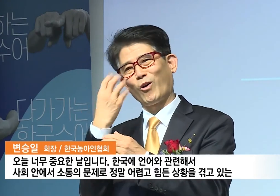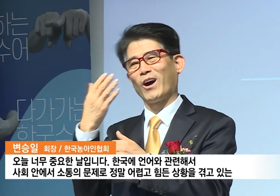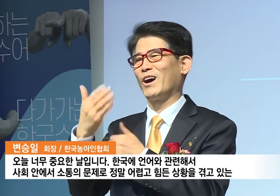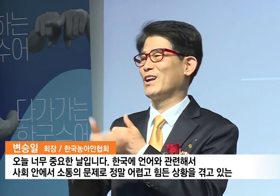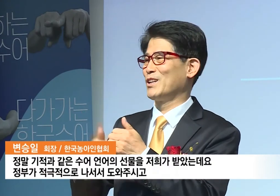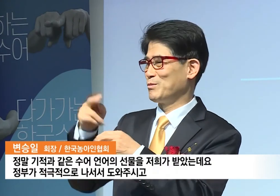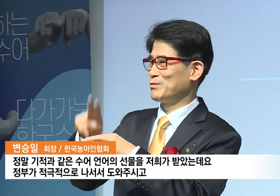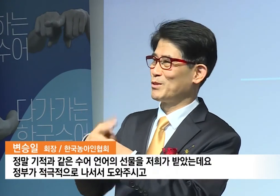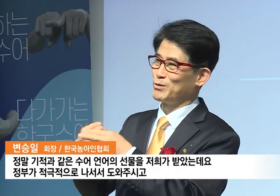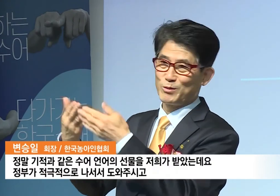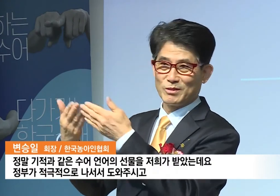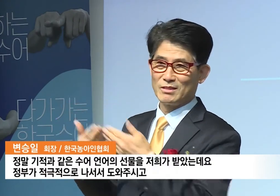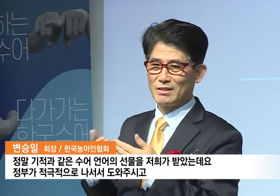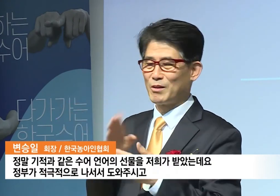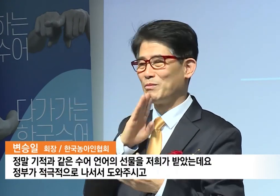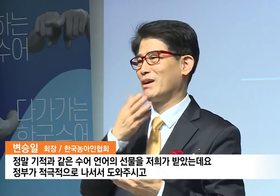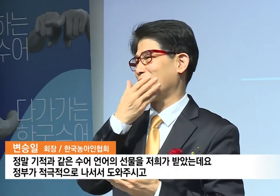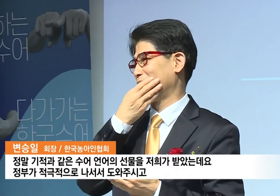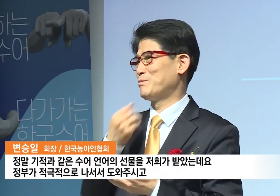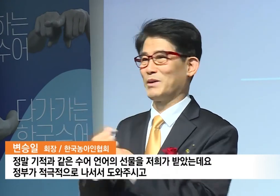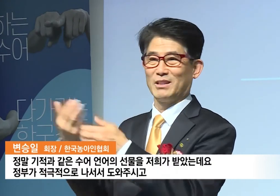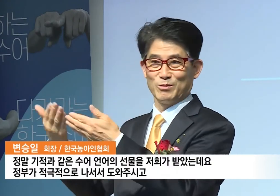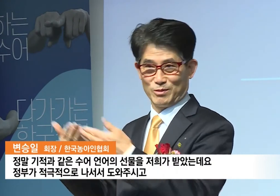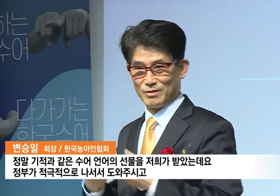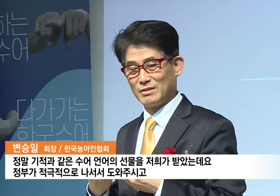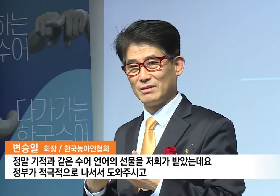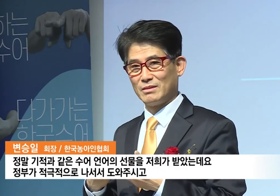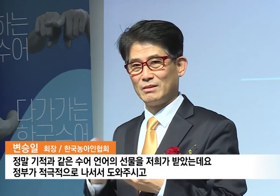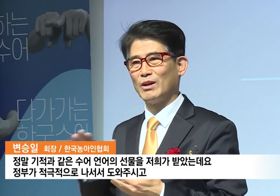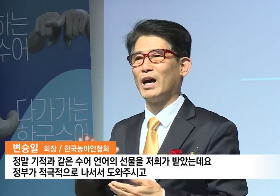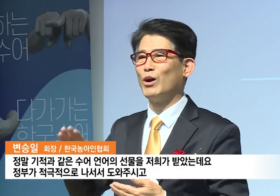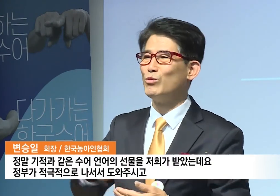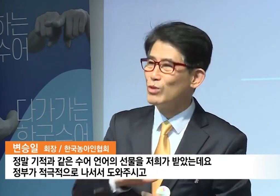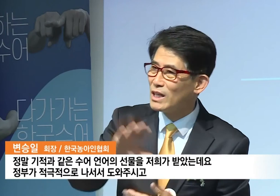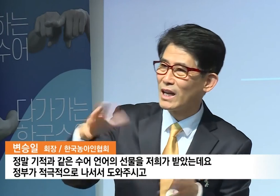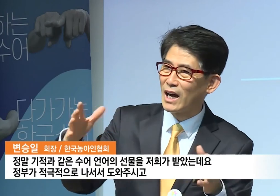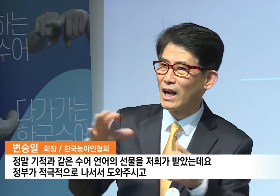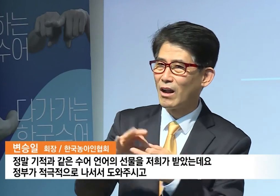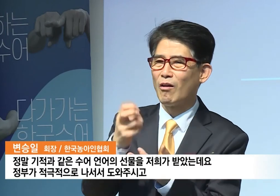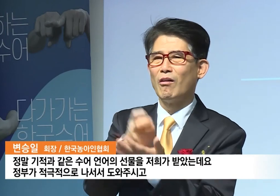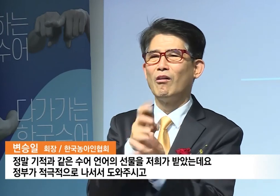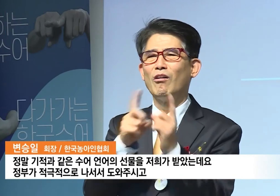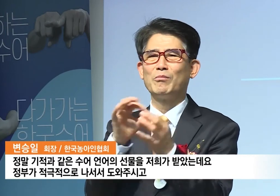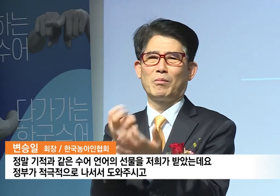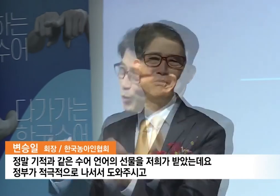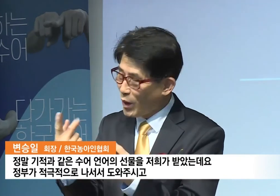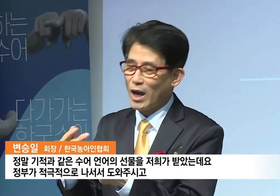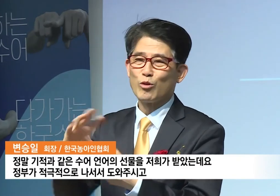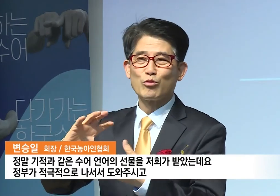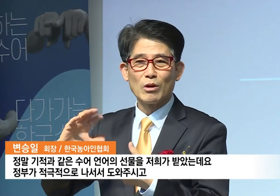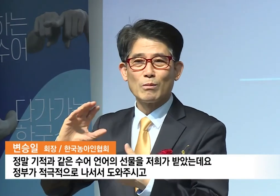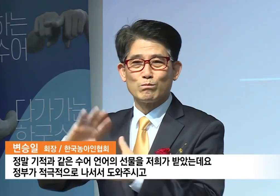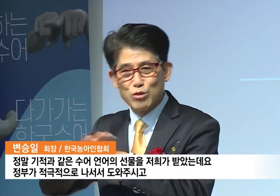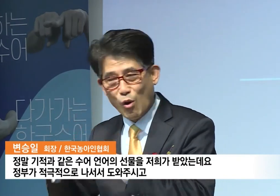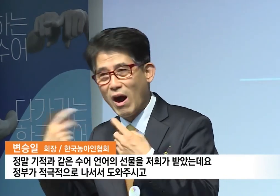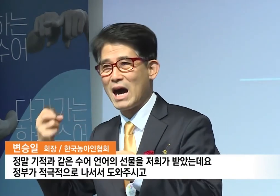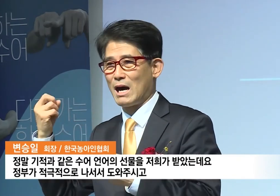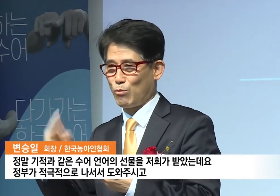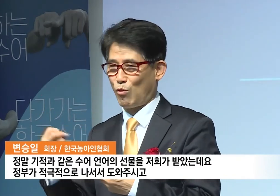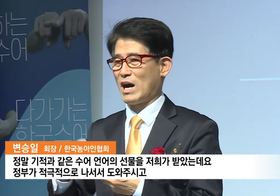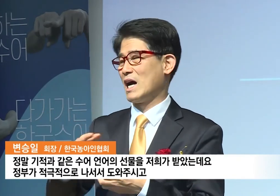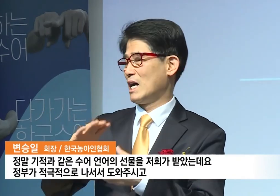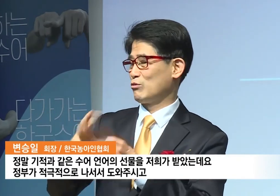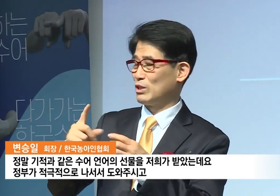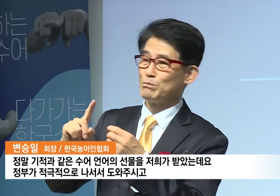정말 기적과 같은 수어 언어의 선물을 저희들이 받았는데요. 정부가 적극적으로